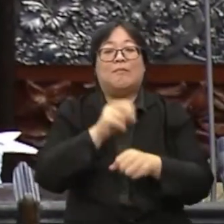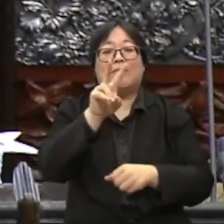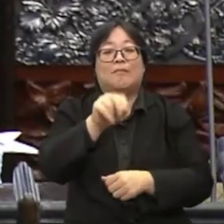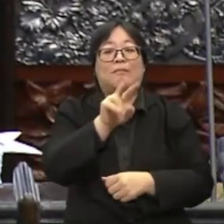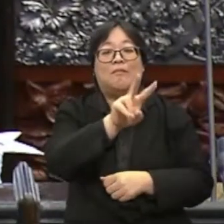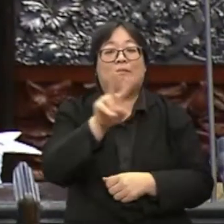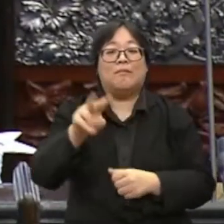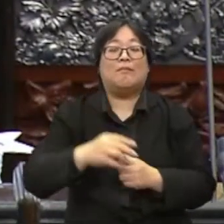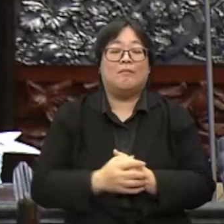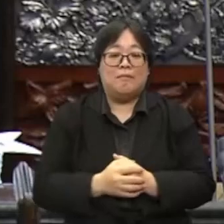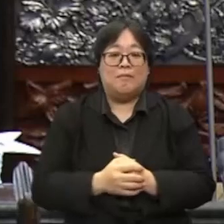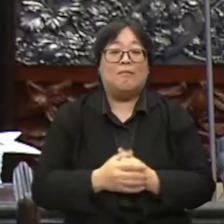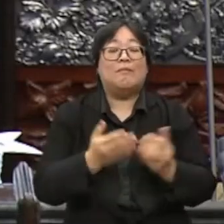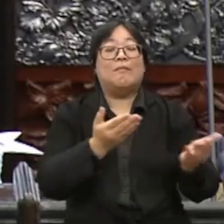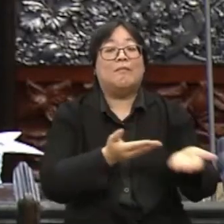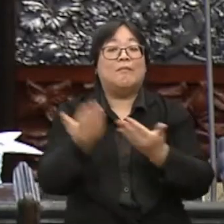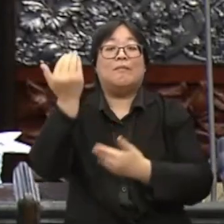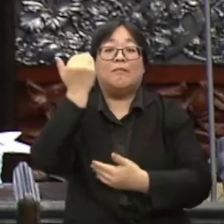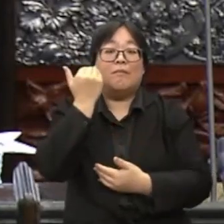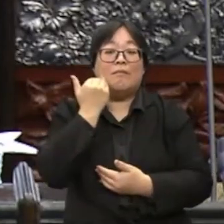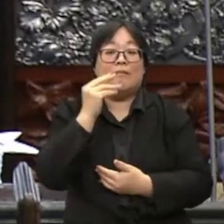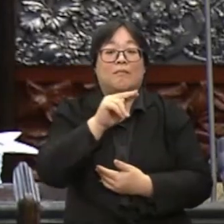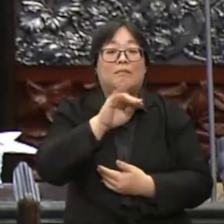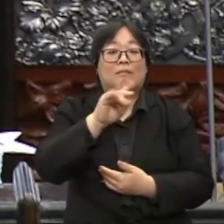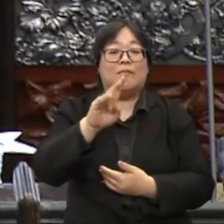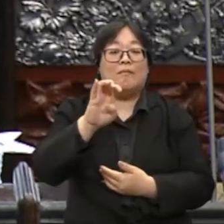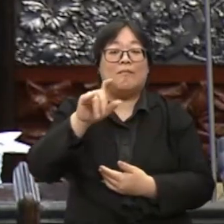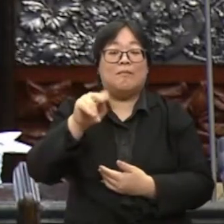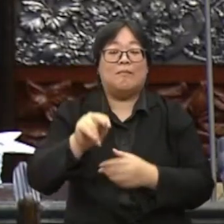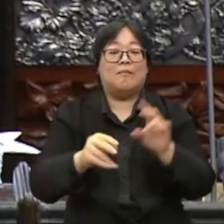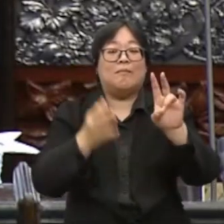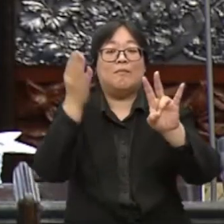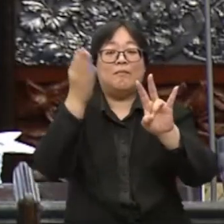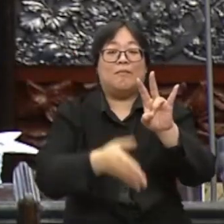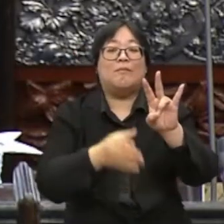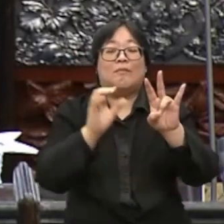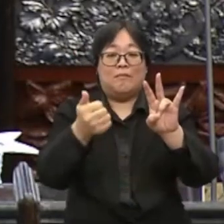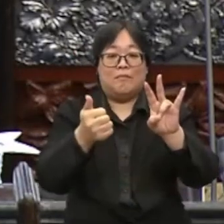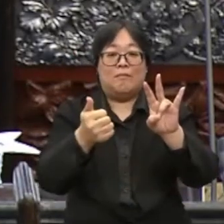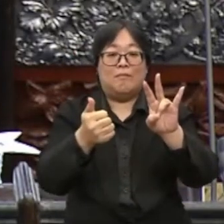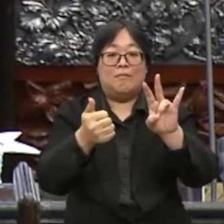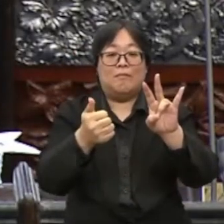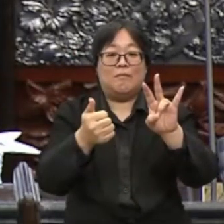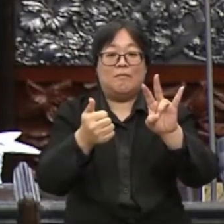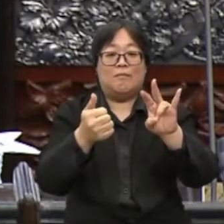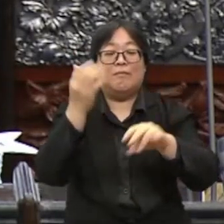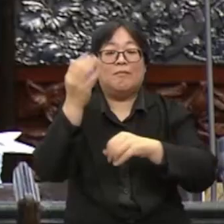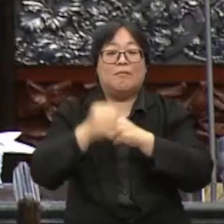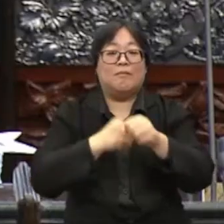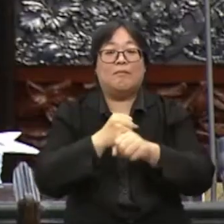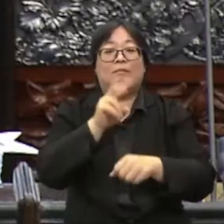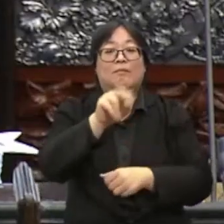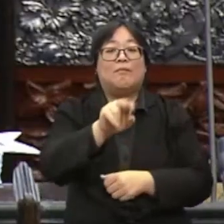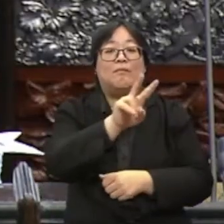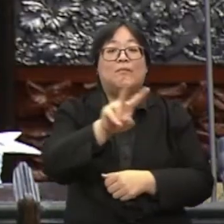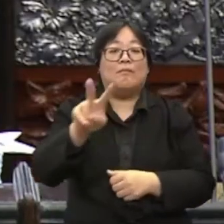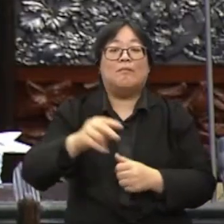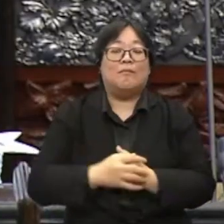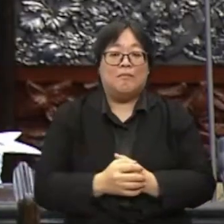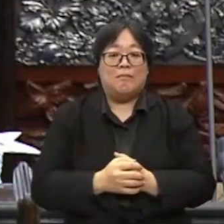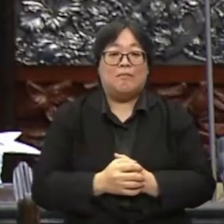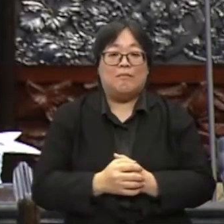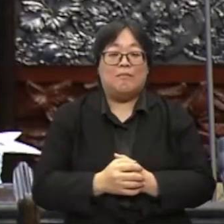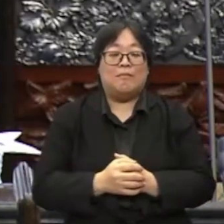2022 difilkan oleh nin pada 7 hari bulan 10 Tahun 2022